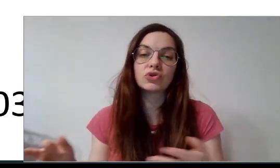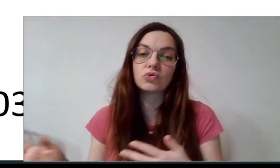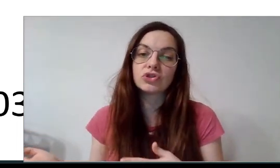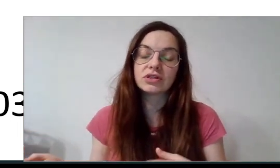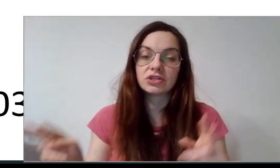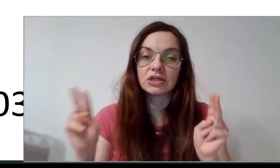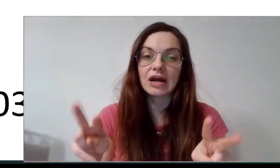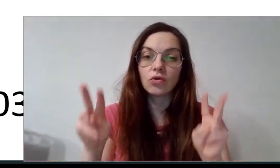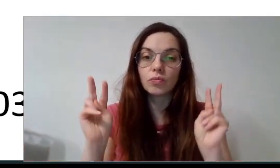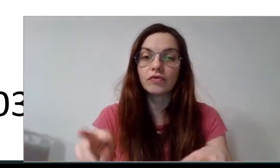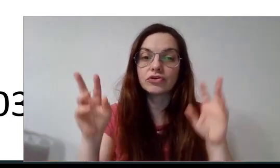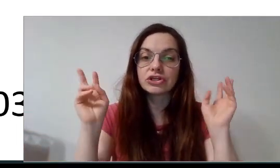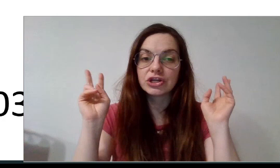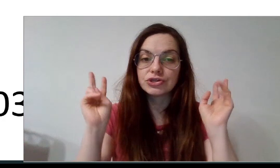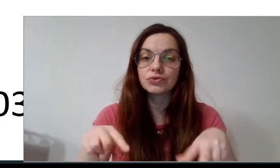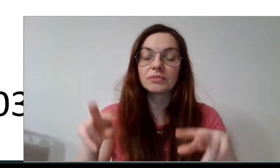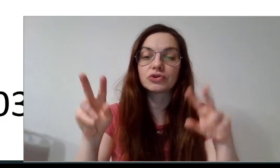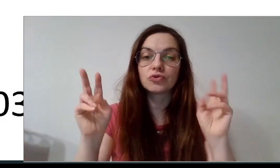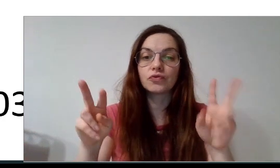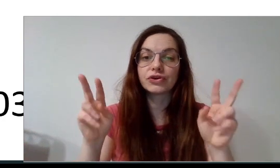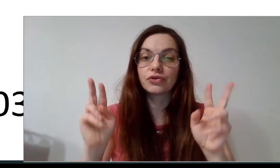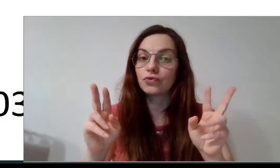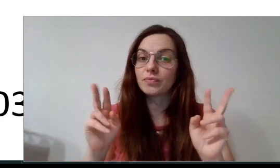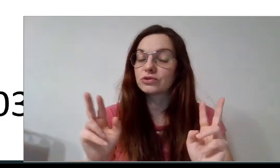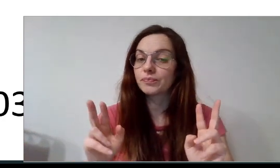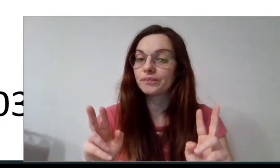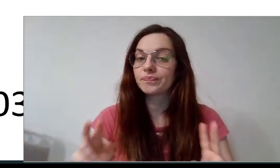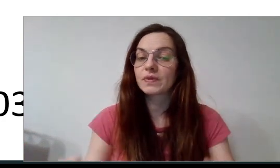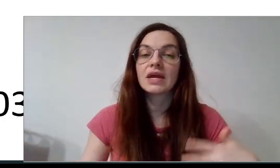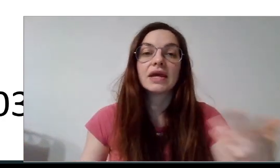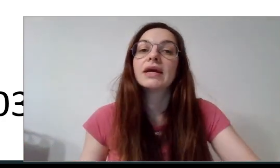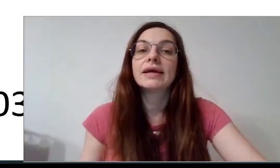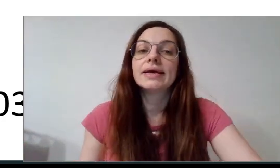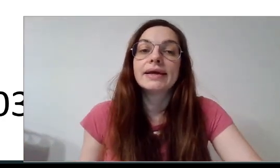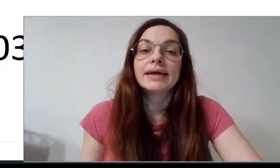ću sutra učiti. Znači, glagol u potvrdnoj rečenici u nemačkom uvek na drugom mestu.